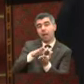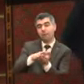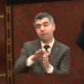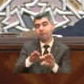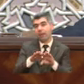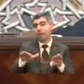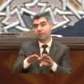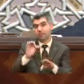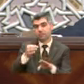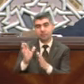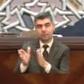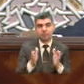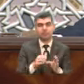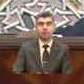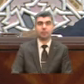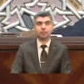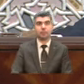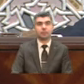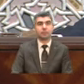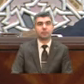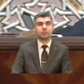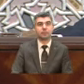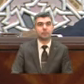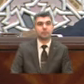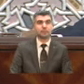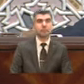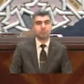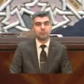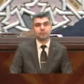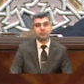الرئيس. كلمه للسيد النائب للتعقيب، تفضلوا.